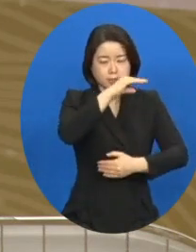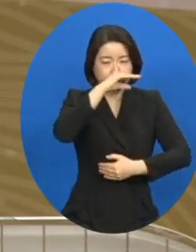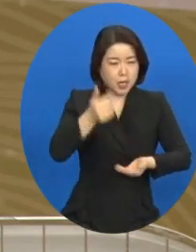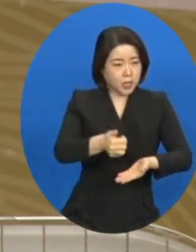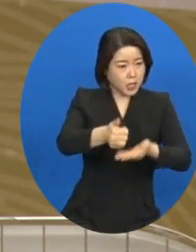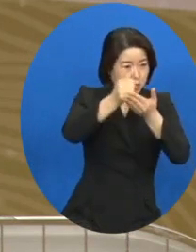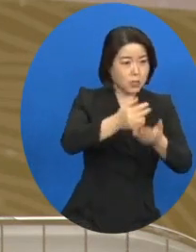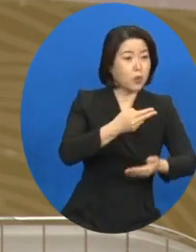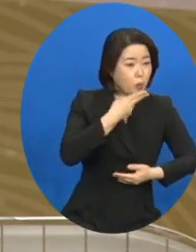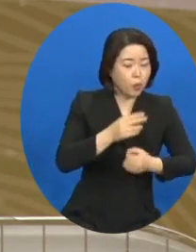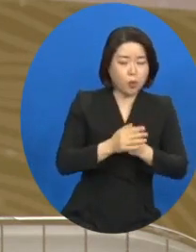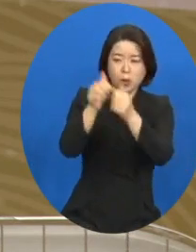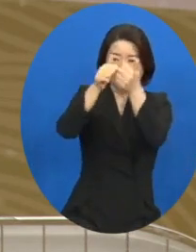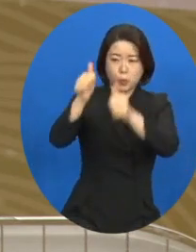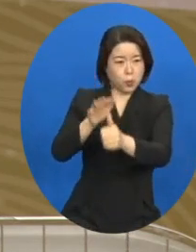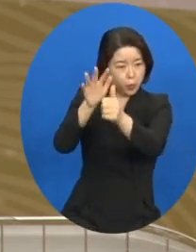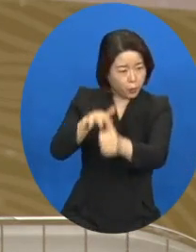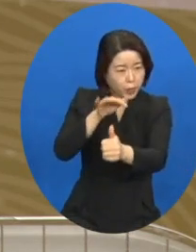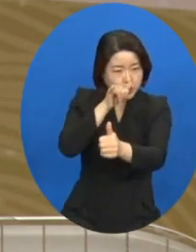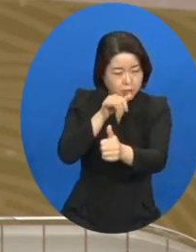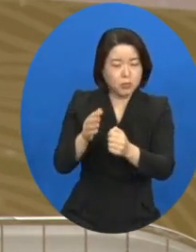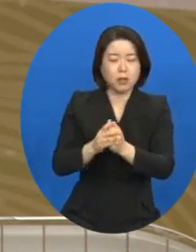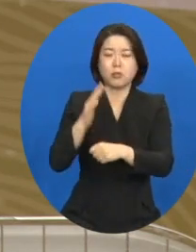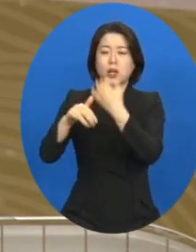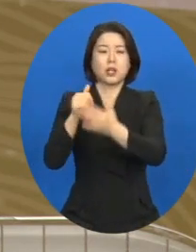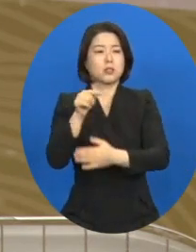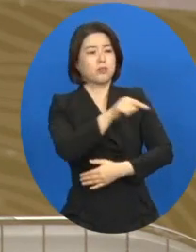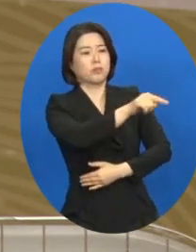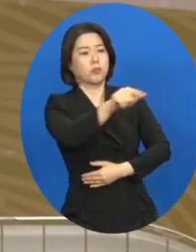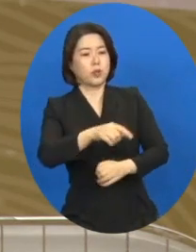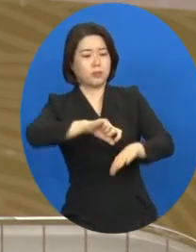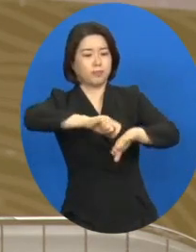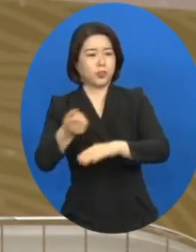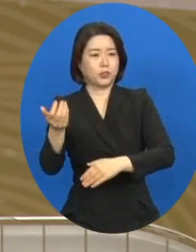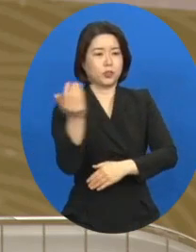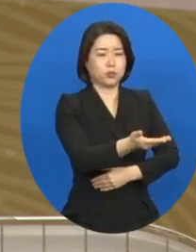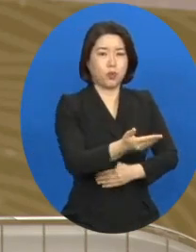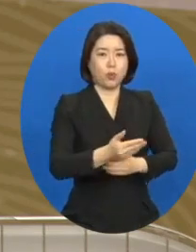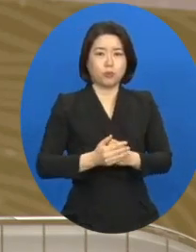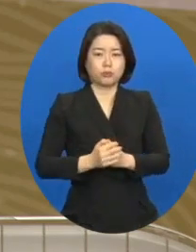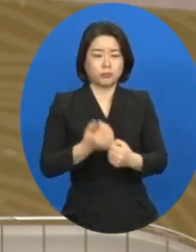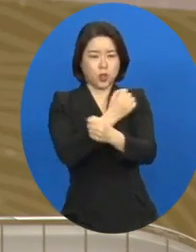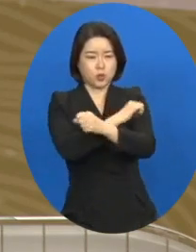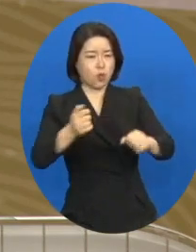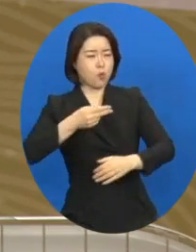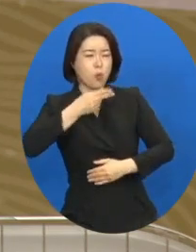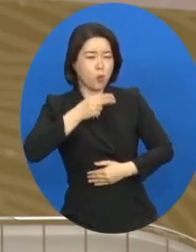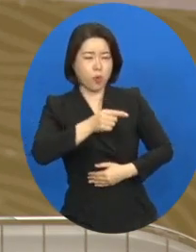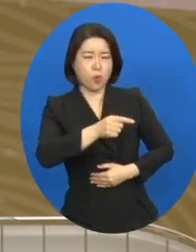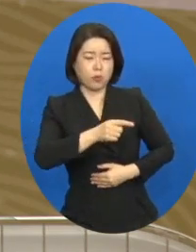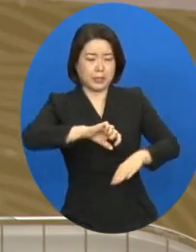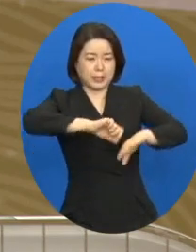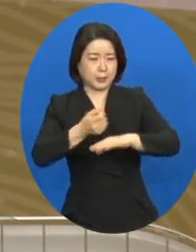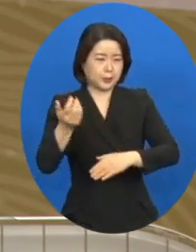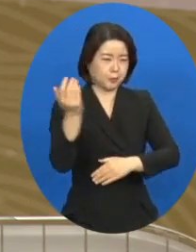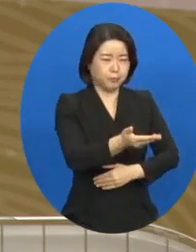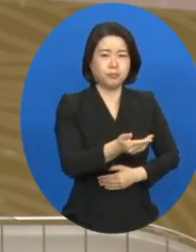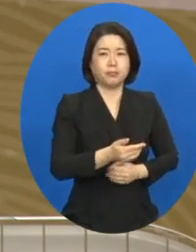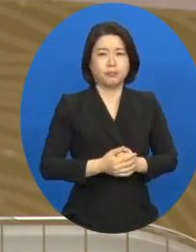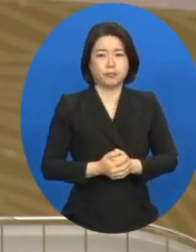우상을 섬기면 하나님께서 너희들에게 징계하시고 용서하지 않으시고 재앙을